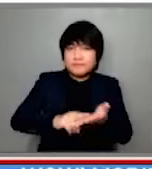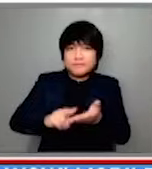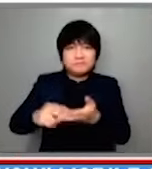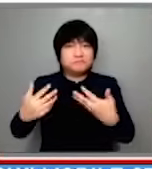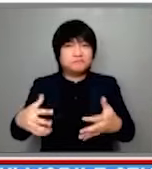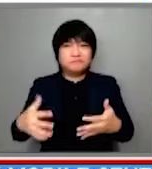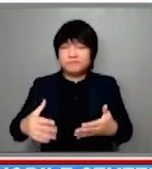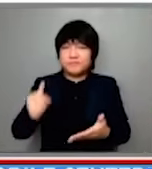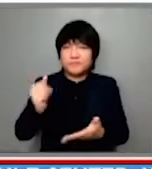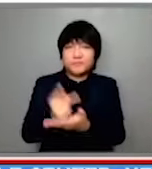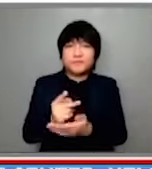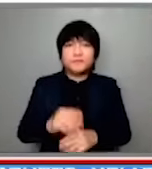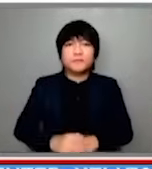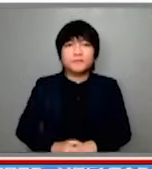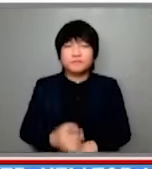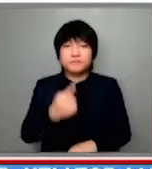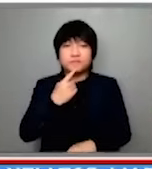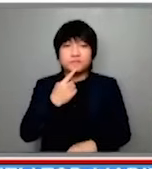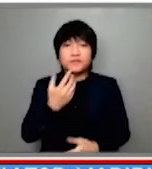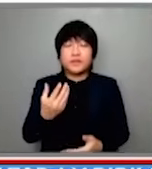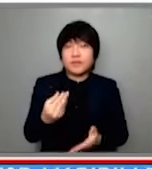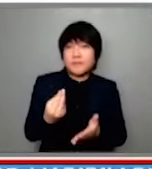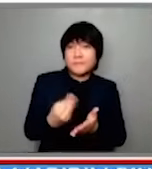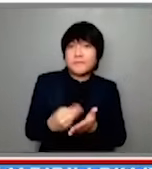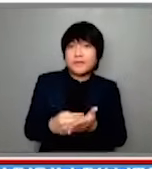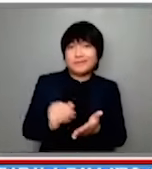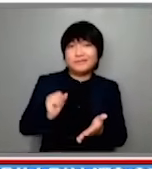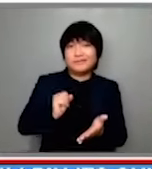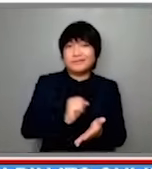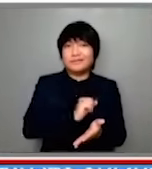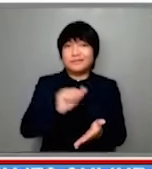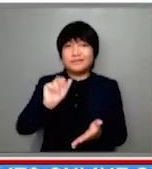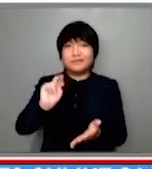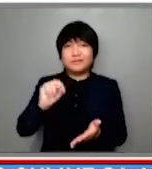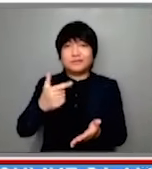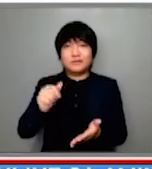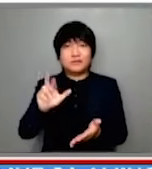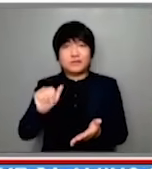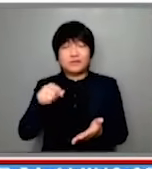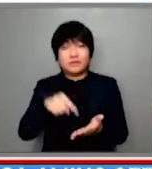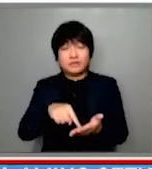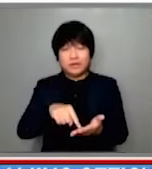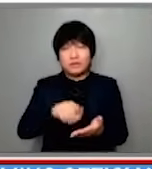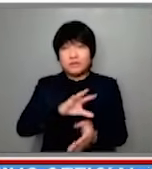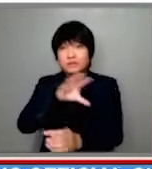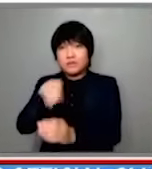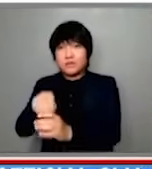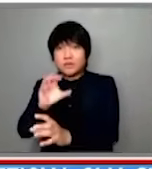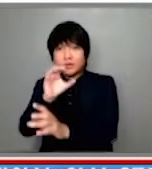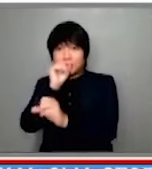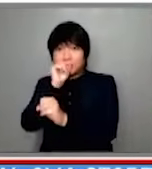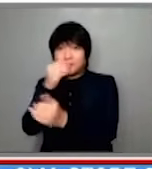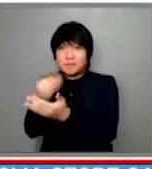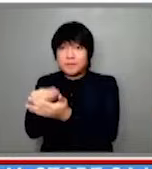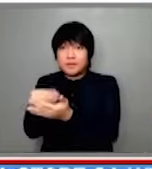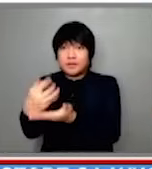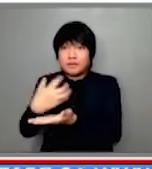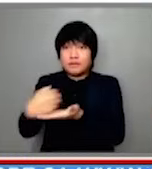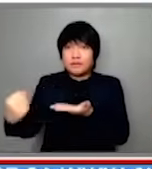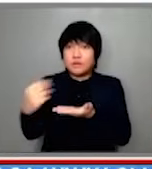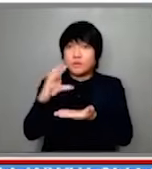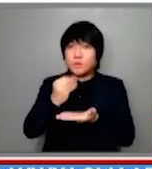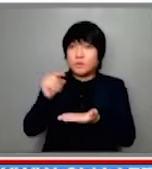Senate Committee on Finance Chairman Sonny Angara, walang makukuhang confidential and intelligence funds o CIF ang civilian